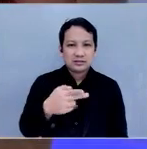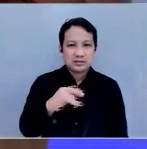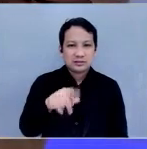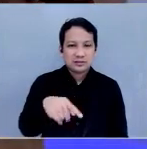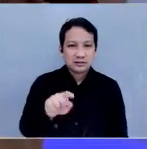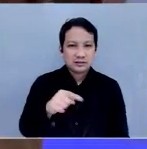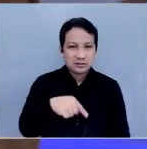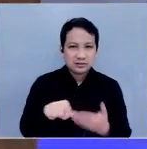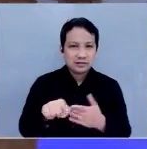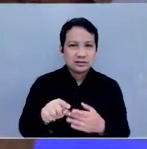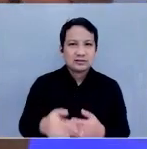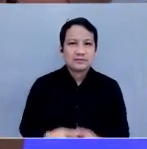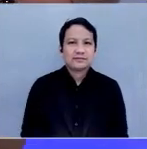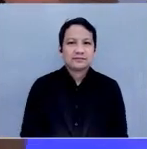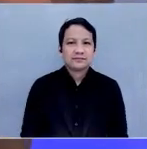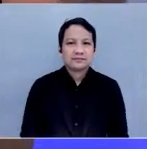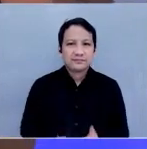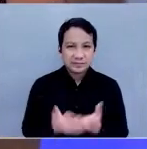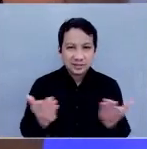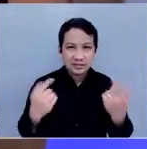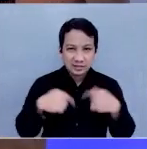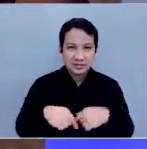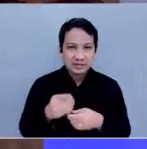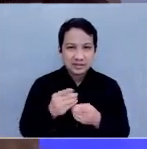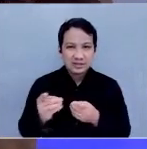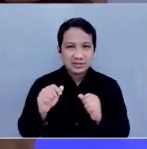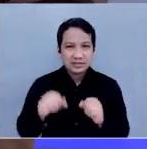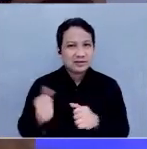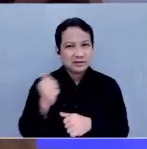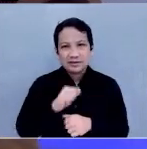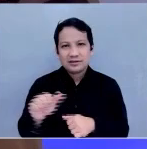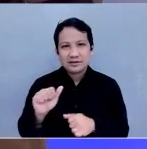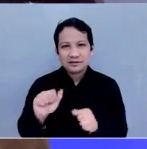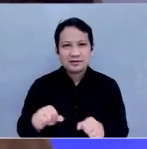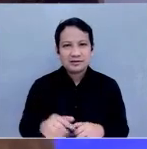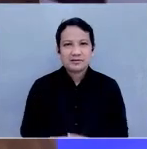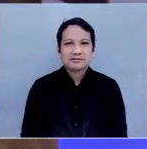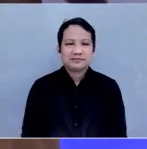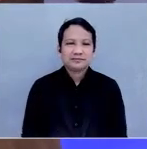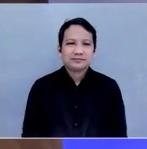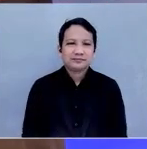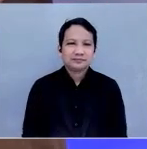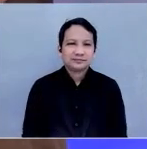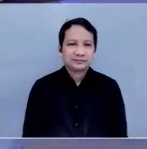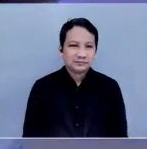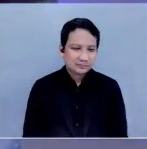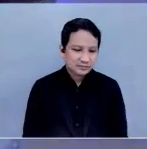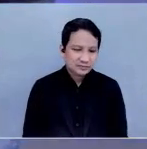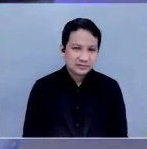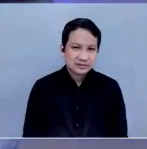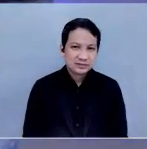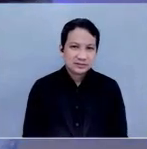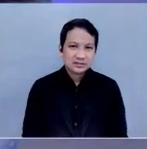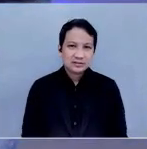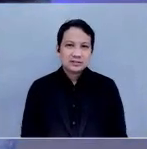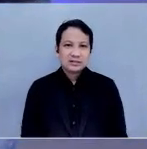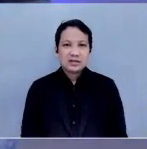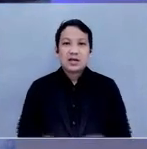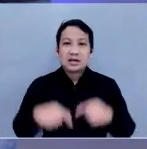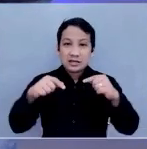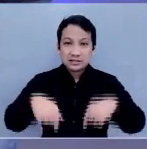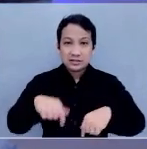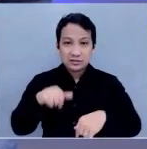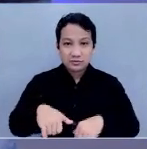munimuni.helixpay.ph. So, pwede po kayo mag-donate doon any amount. Yes. May isa pa ako naiisip doon sa dito muna. Dito muna tayo sa ating